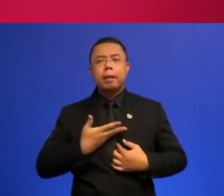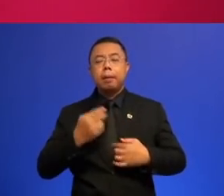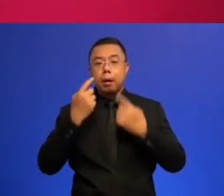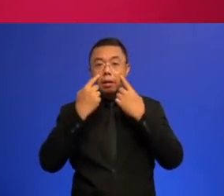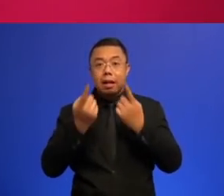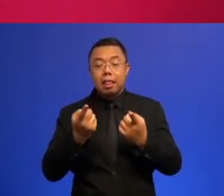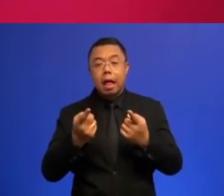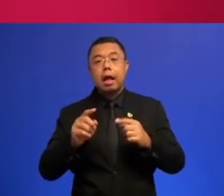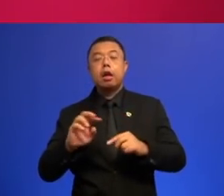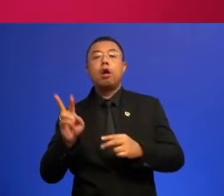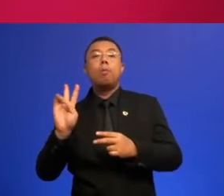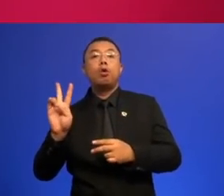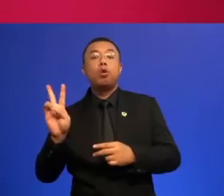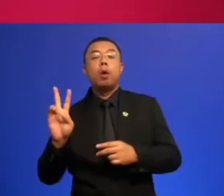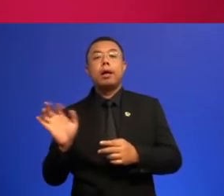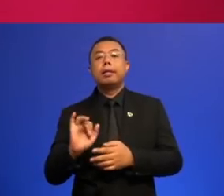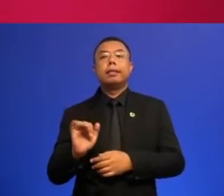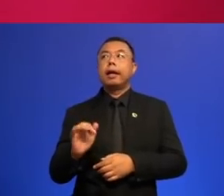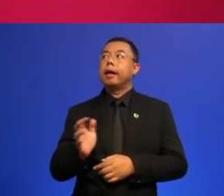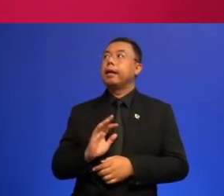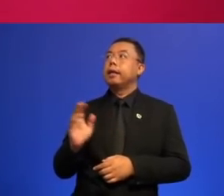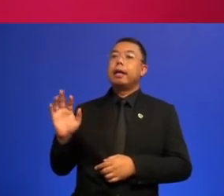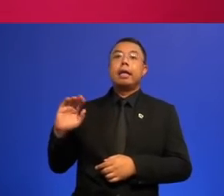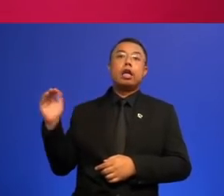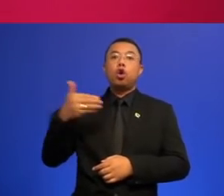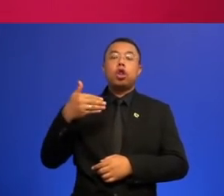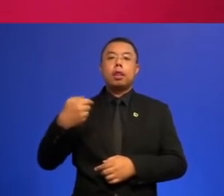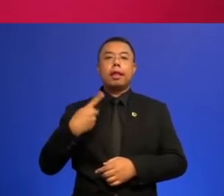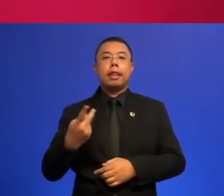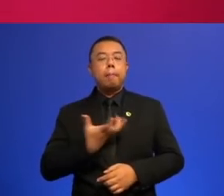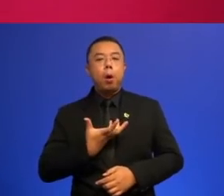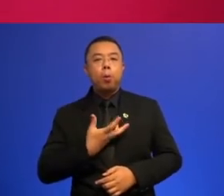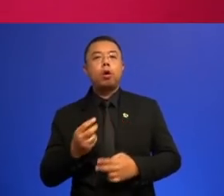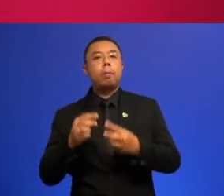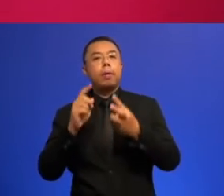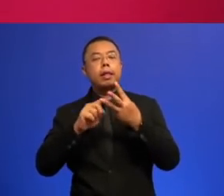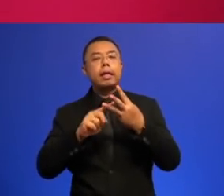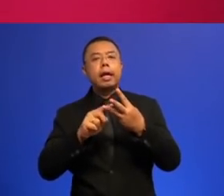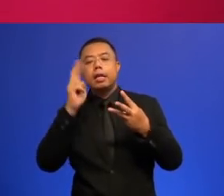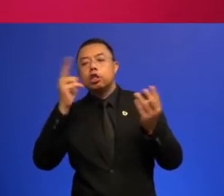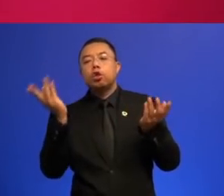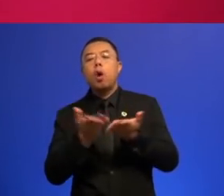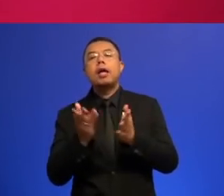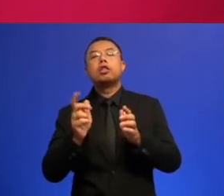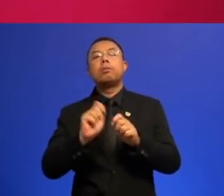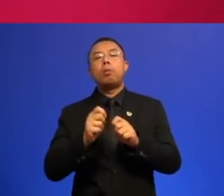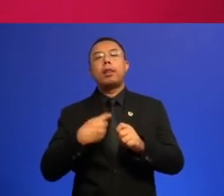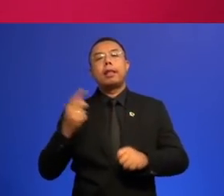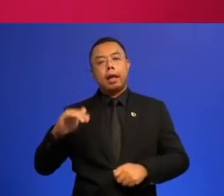kedua, jangan menuntut orang menjadi seperti yang kita mau. Yang ketiga, keadaan itu mendewasakan kita.